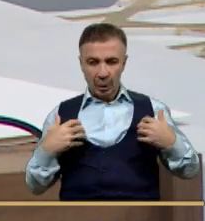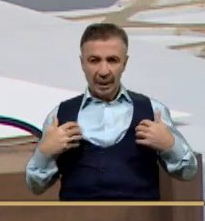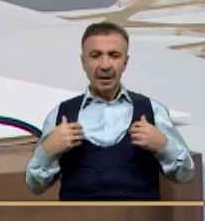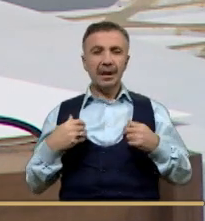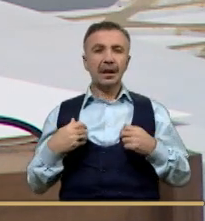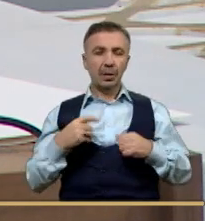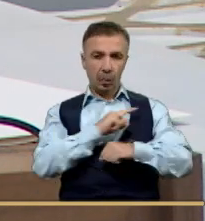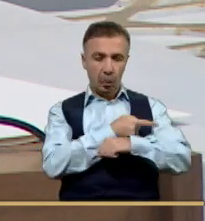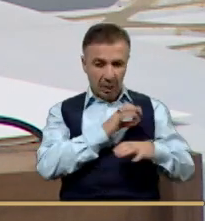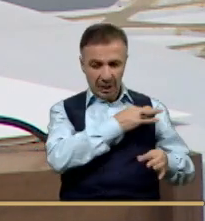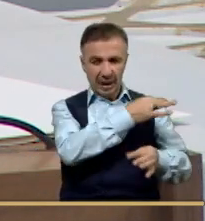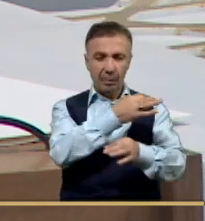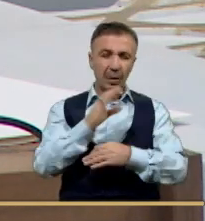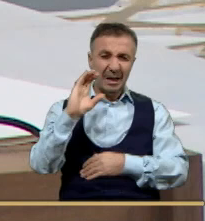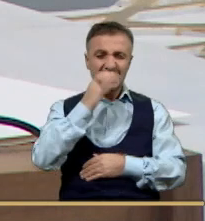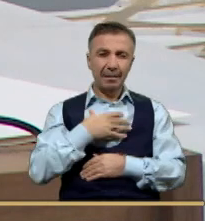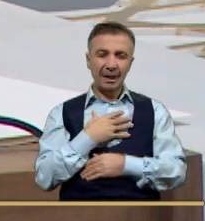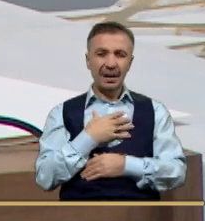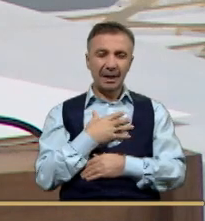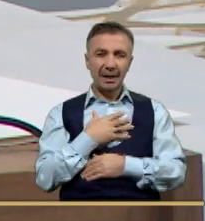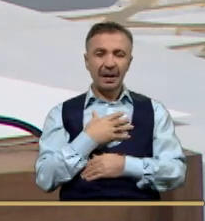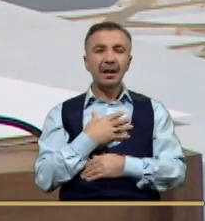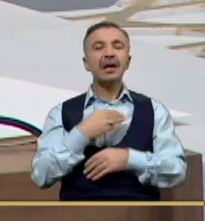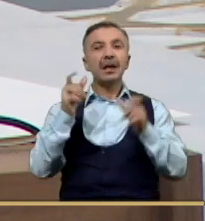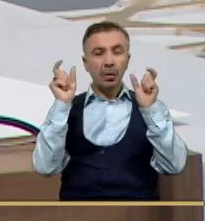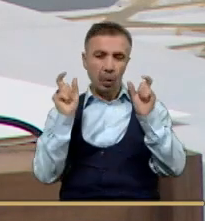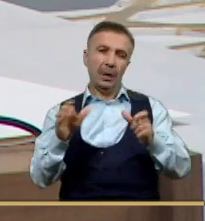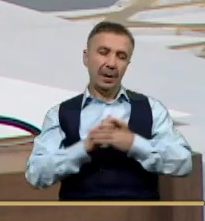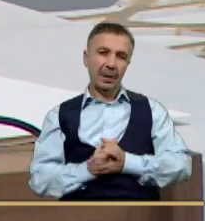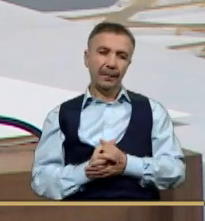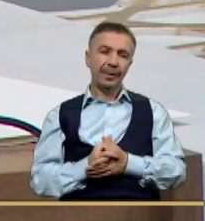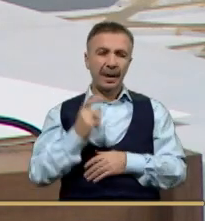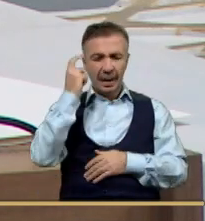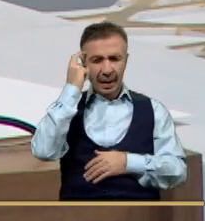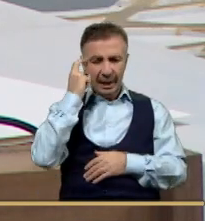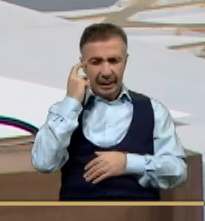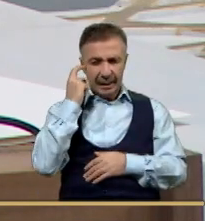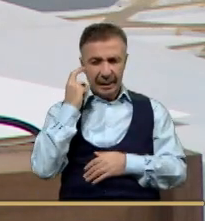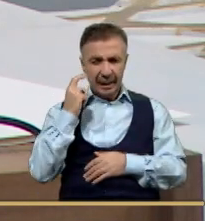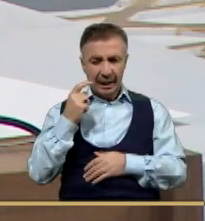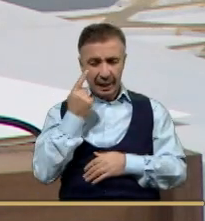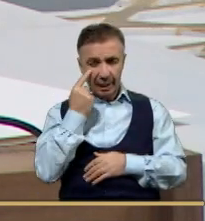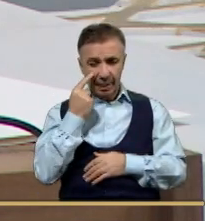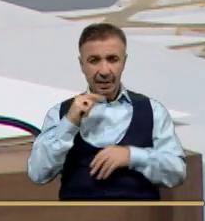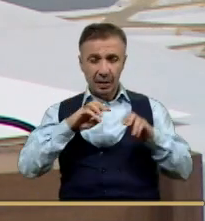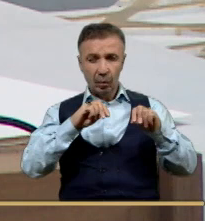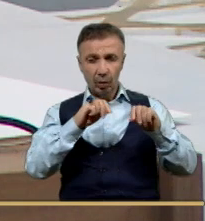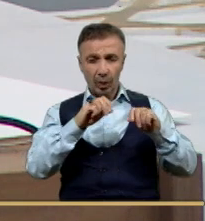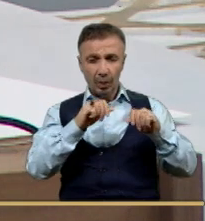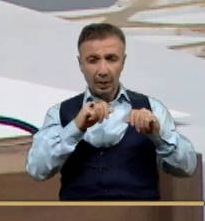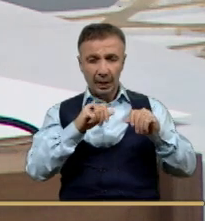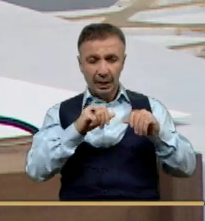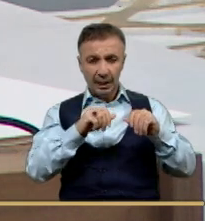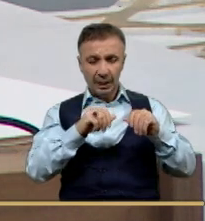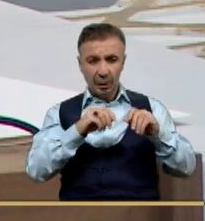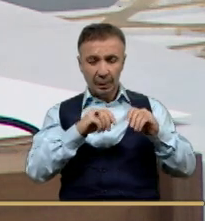onlar İslam'ın bekçisidirler. Ve İsrail'i topraklarımıza yaklaştırmamak için oradadırlar.